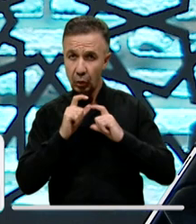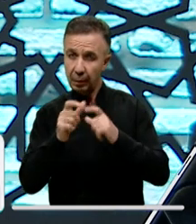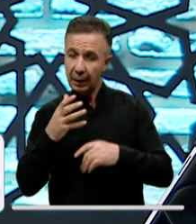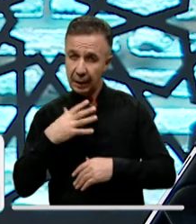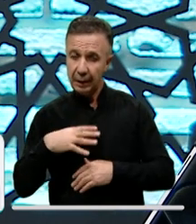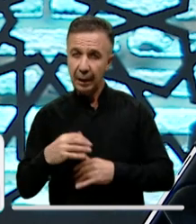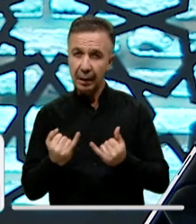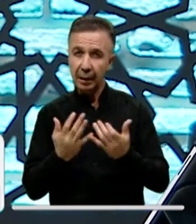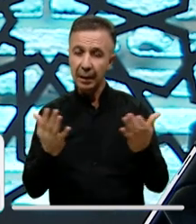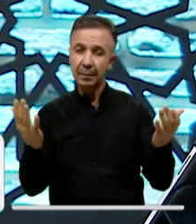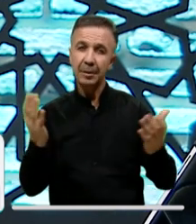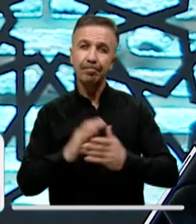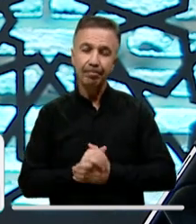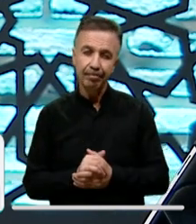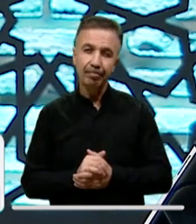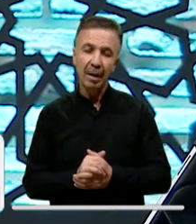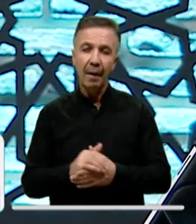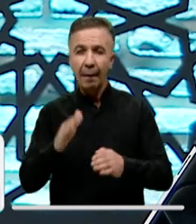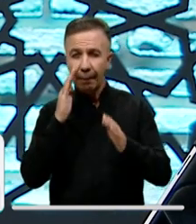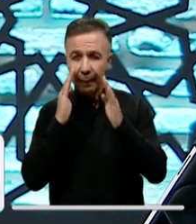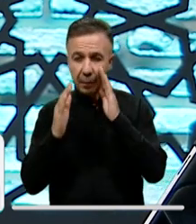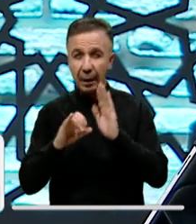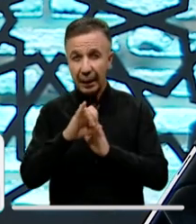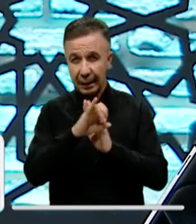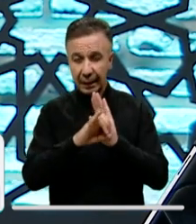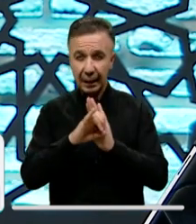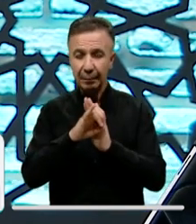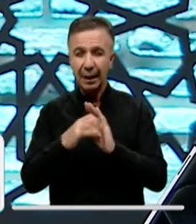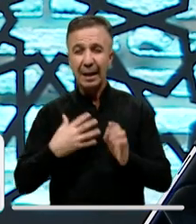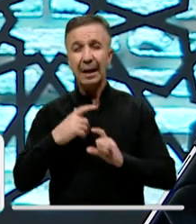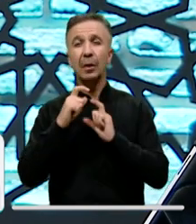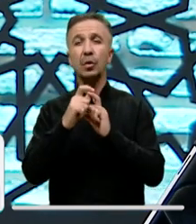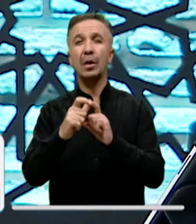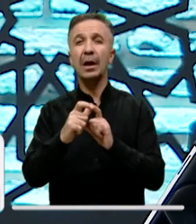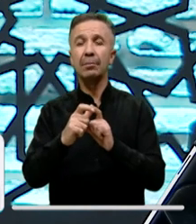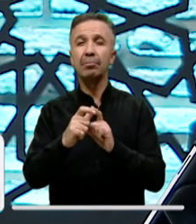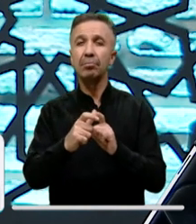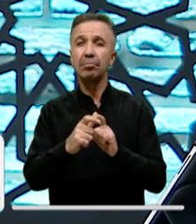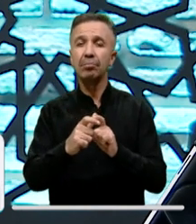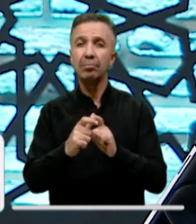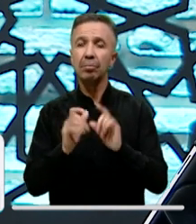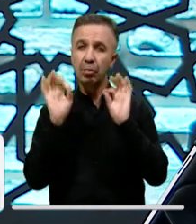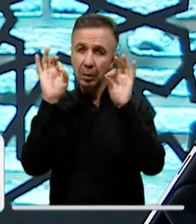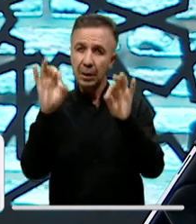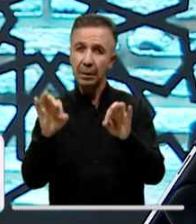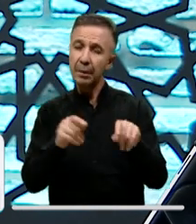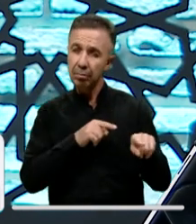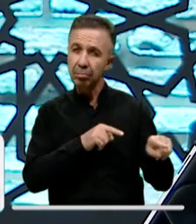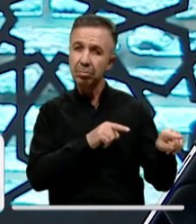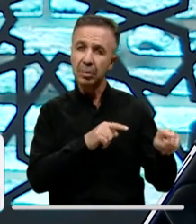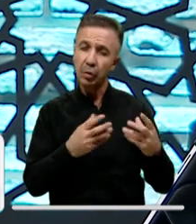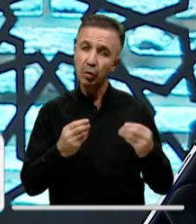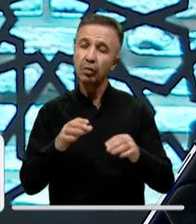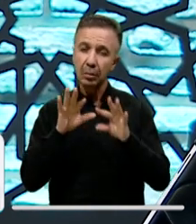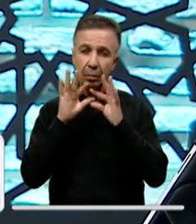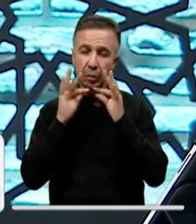bize göndermek isteyen izleyicilerimiz Facebook ve Instagram üzerinden Diyanet'e Soralım sayfalarına ulaşabilirler. Takip ederseniz çok